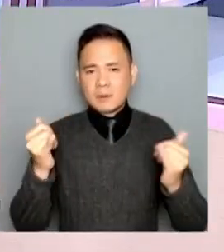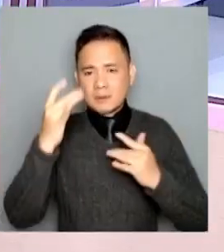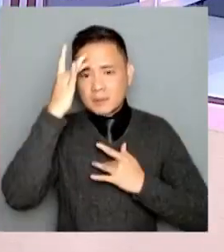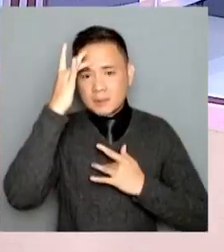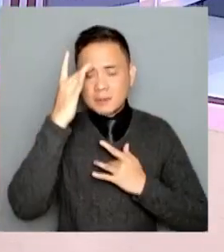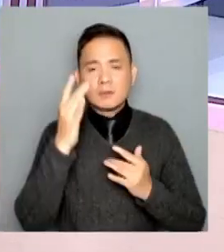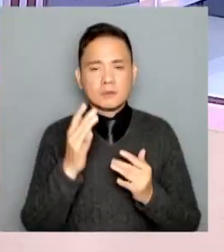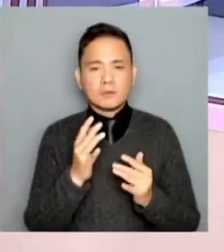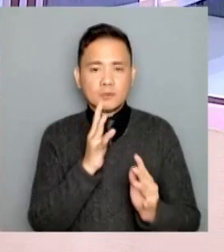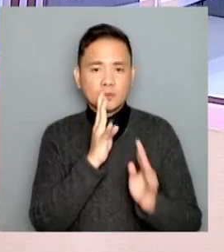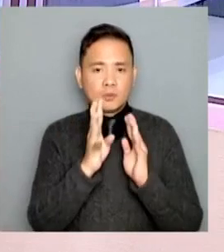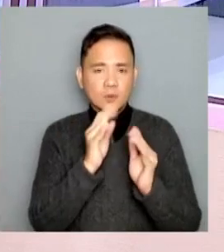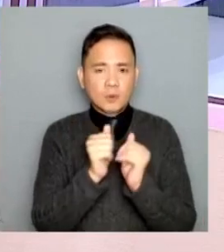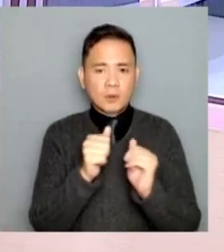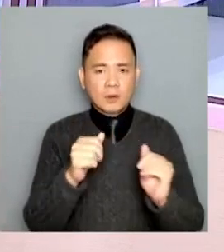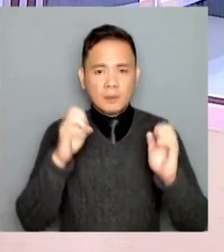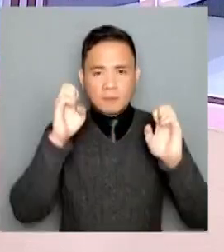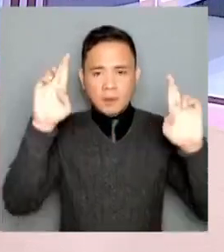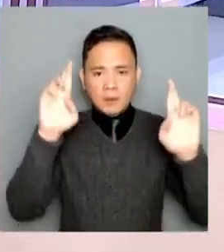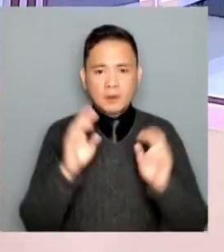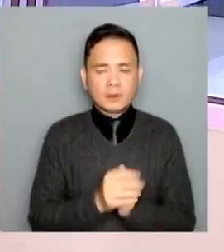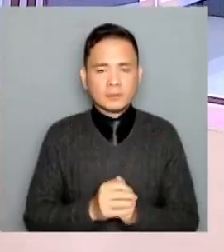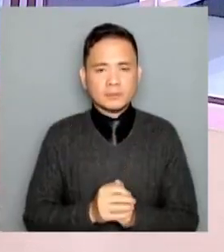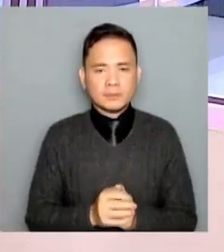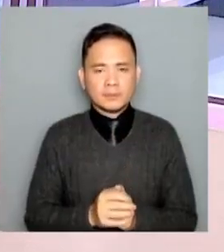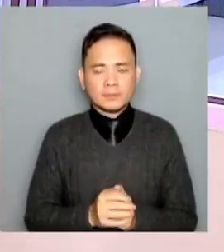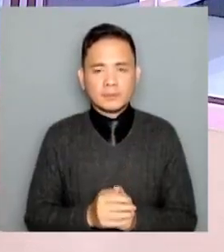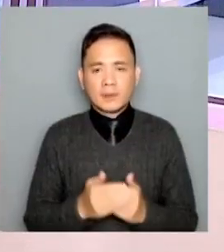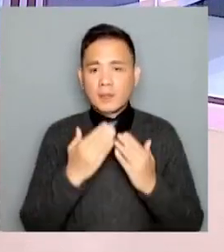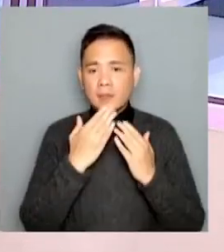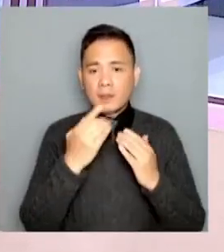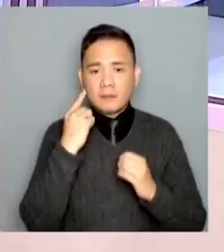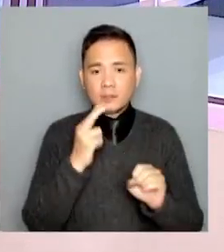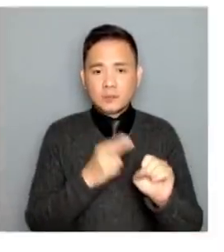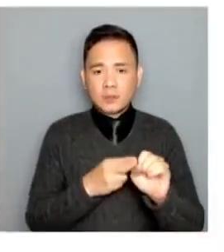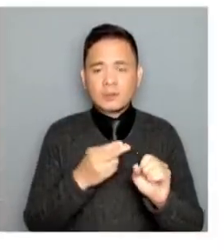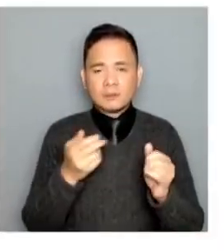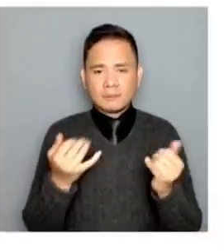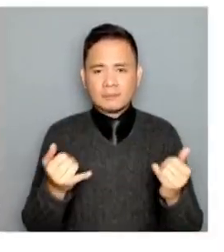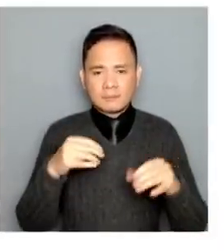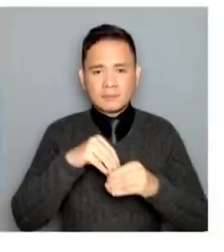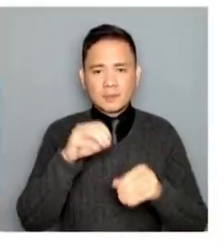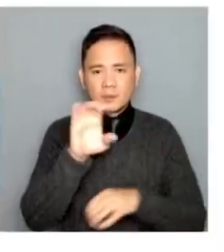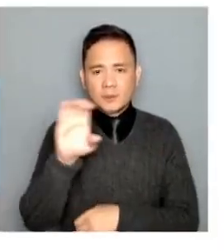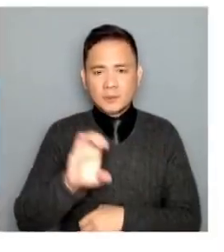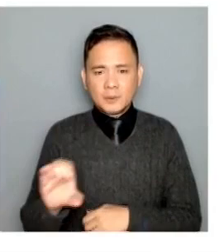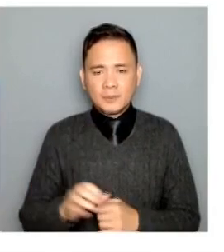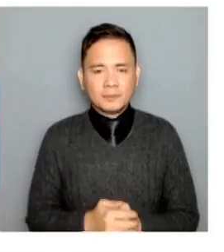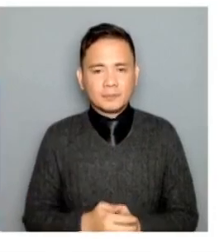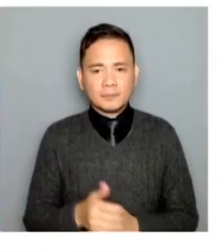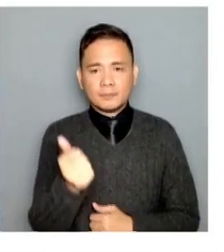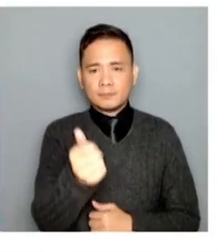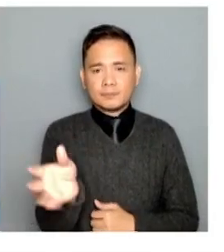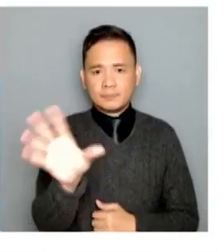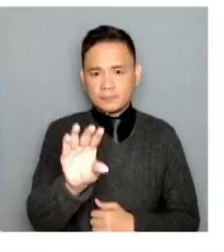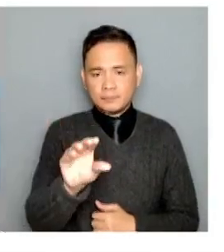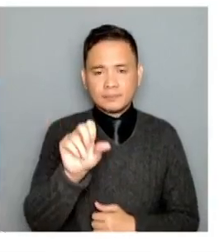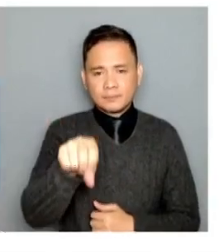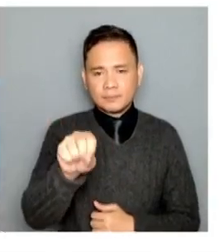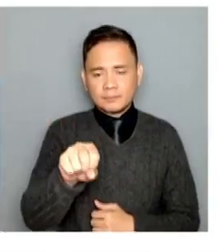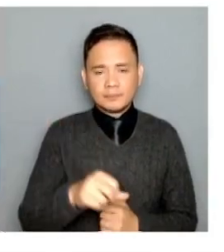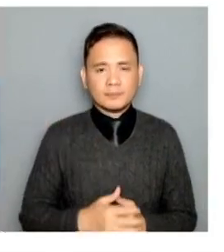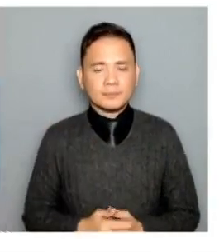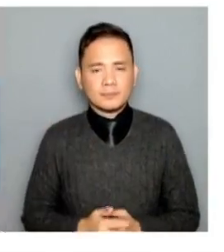Cruz. Mayor, good afternoon, Po. Thank you for joining us today. She joins us via Zoom. Yeah. Good afternoon. Good afternoon, Zarina.